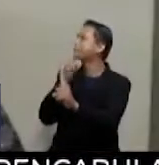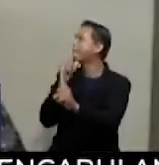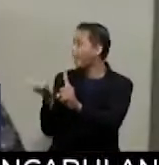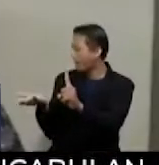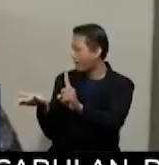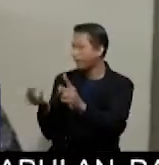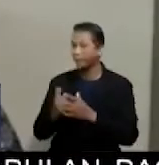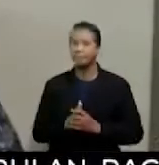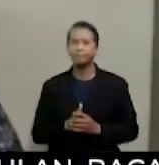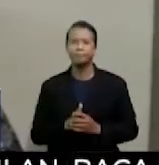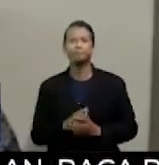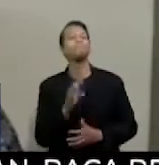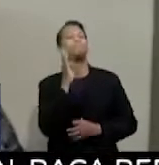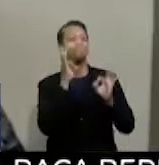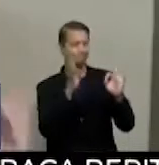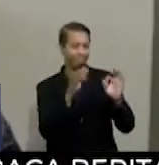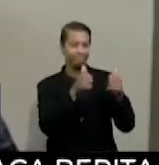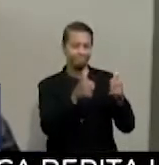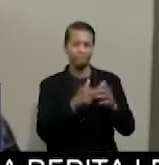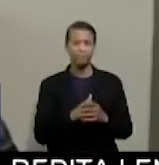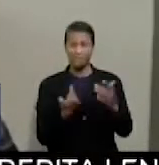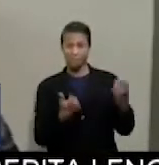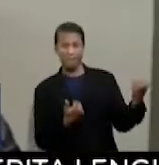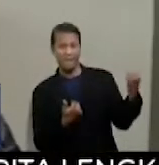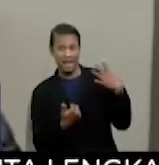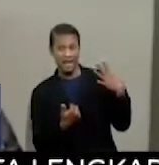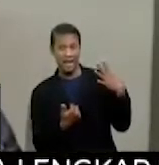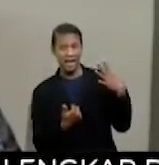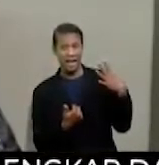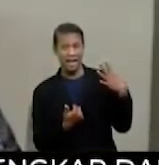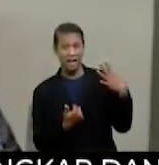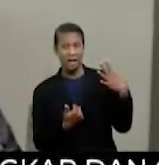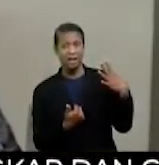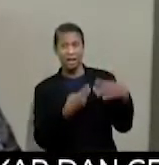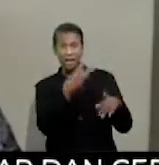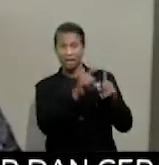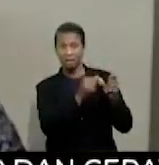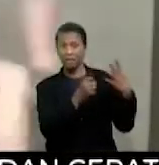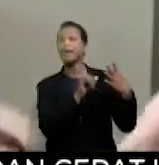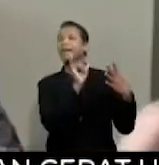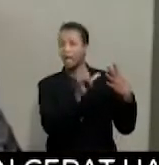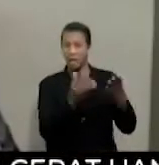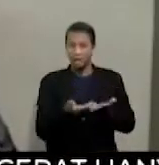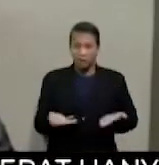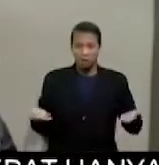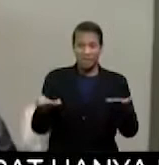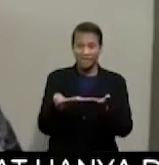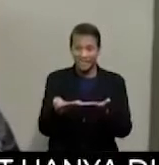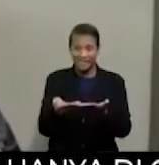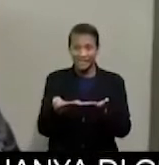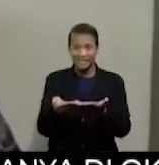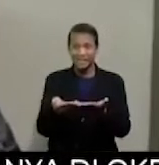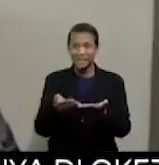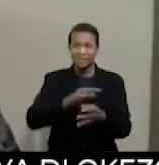tadi betul sekali yang Mas Edwin katakan, ini seluruh ekosistemnya ya, dan program PPN ini memang dirancang untuk hal itu